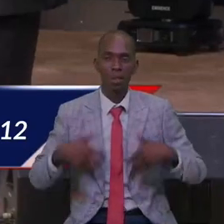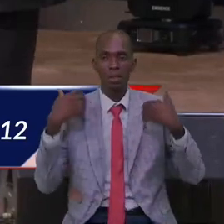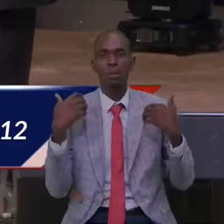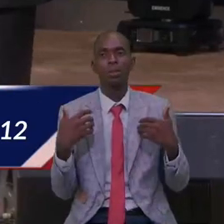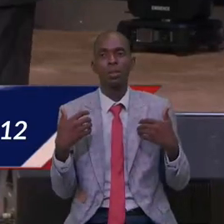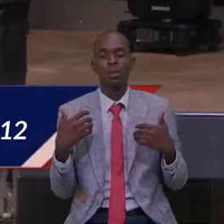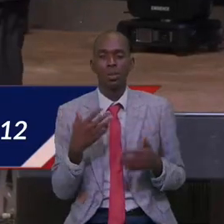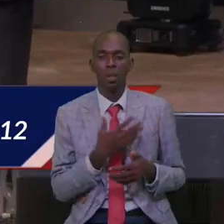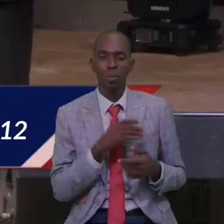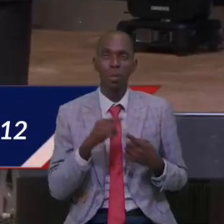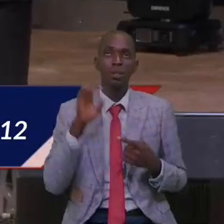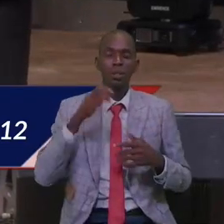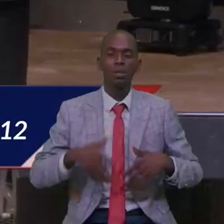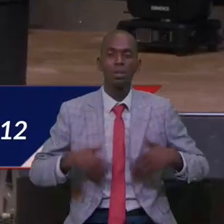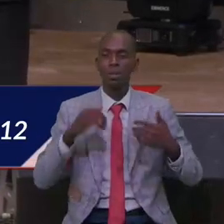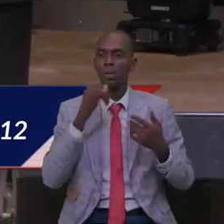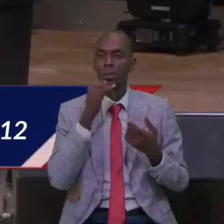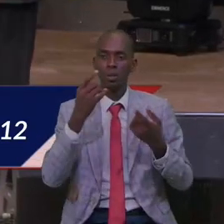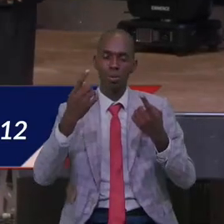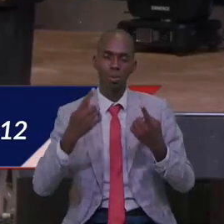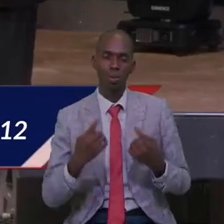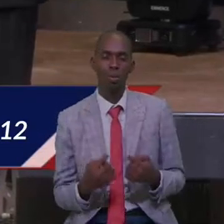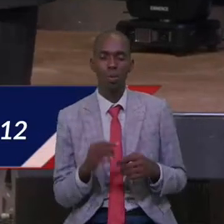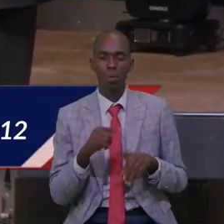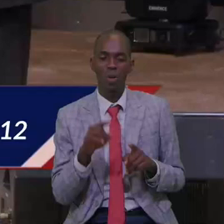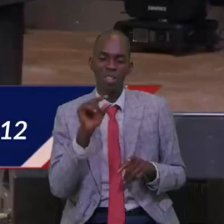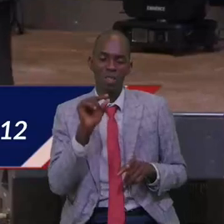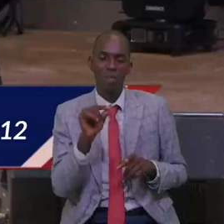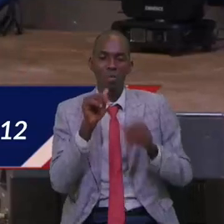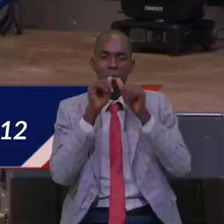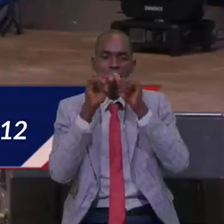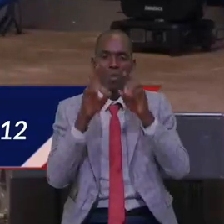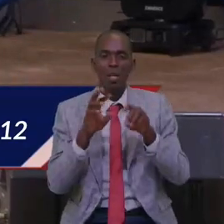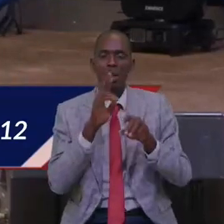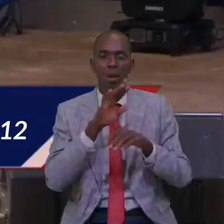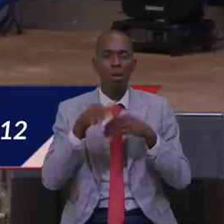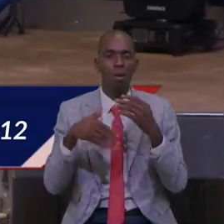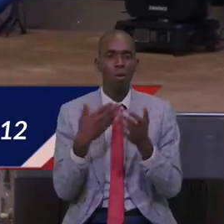car sa colère est prompte à s'enflammer. Heureux tous ceux